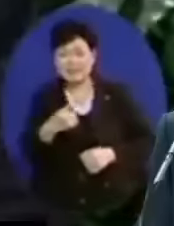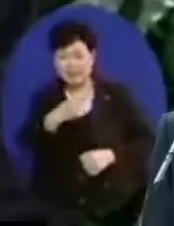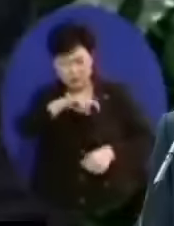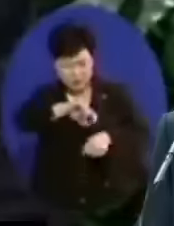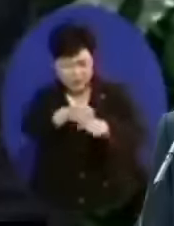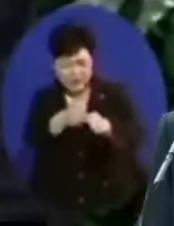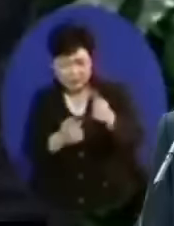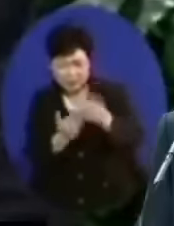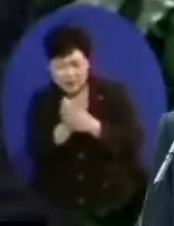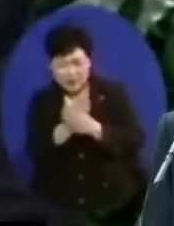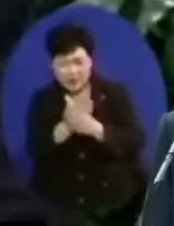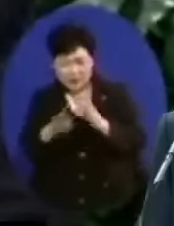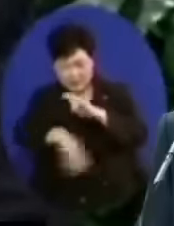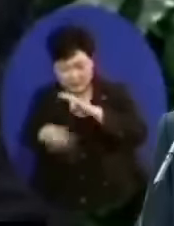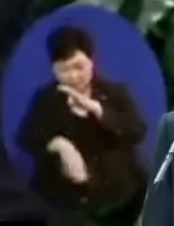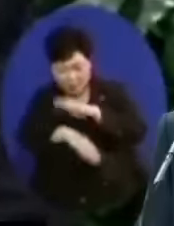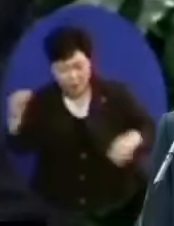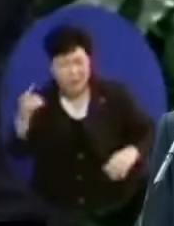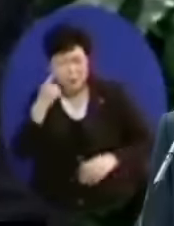왔는지 제비를 뽑자.